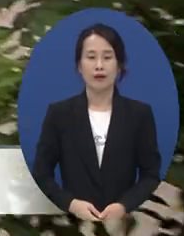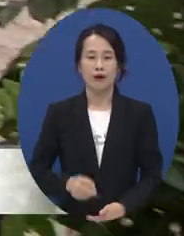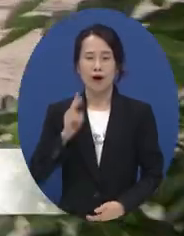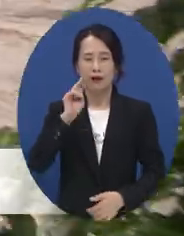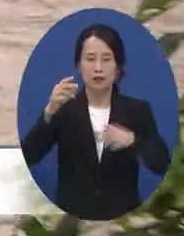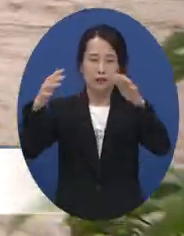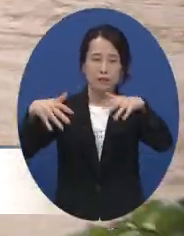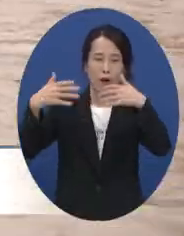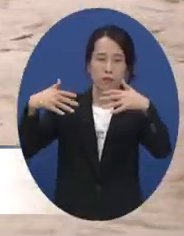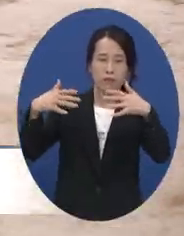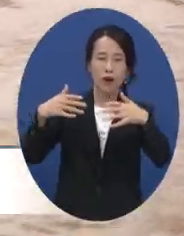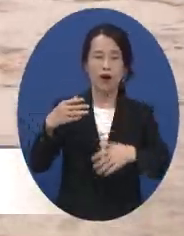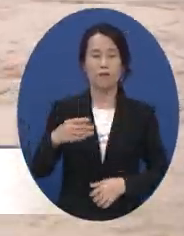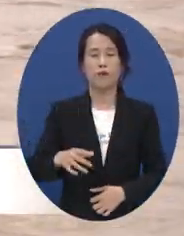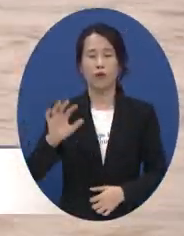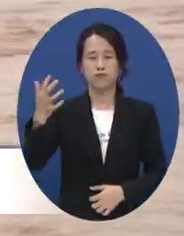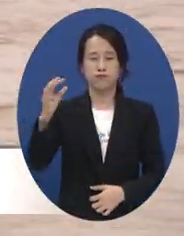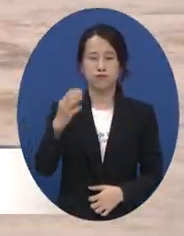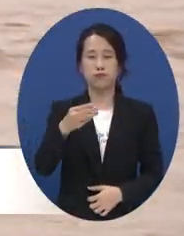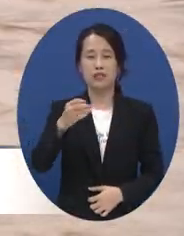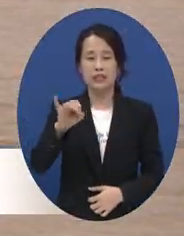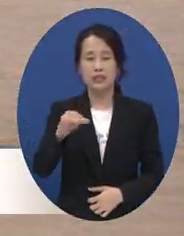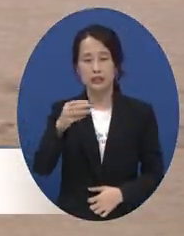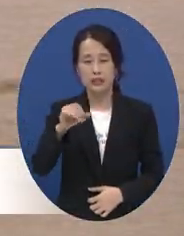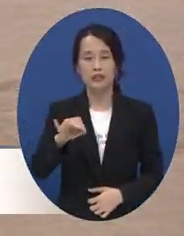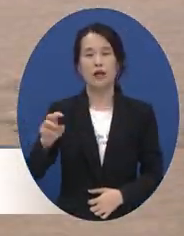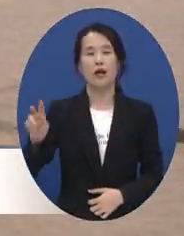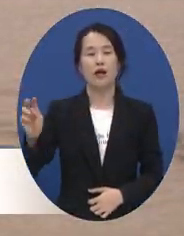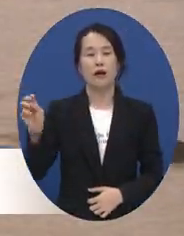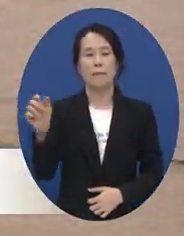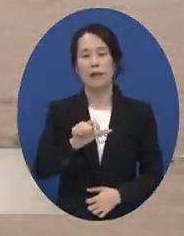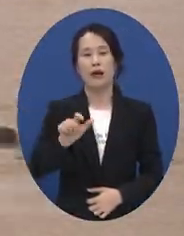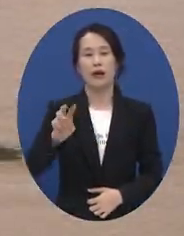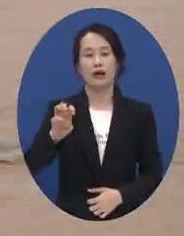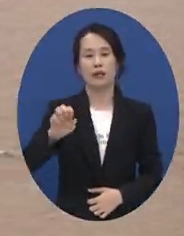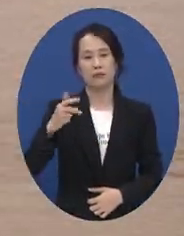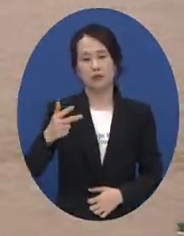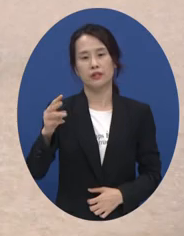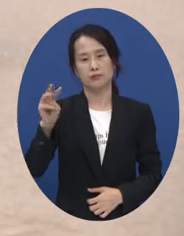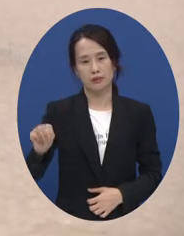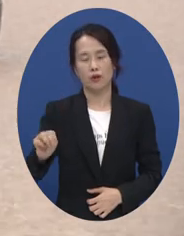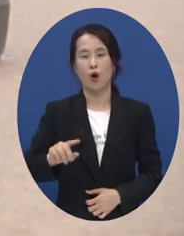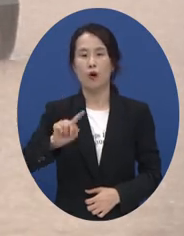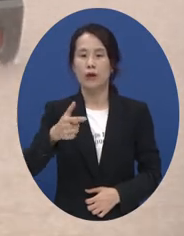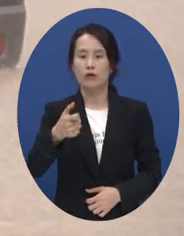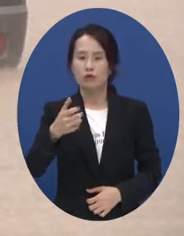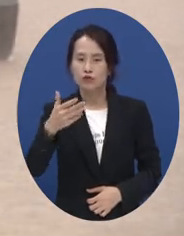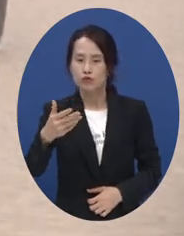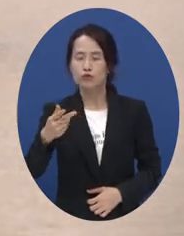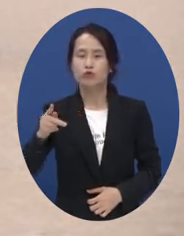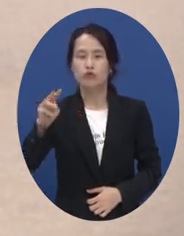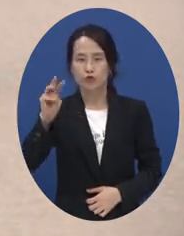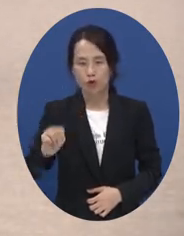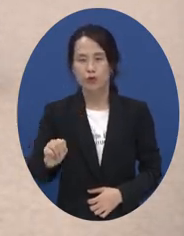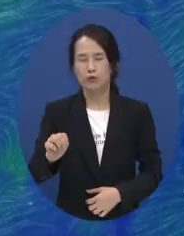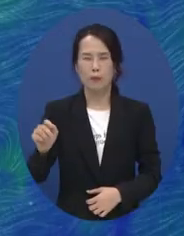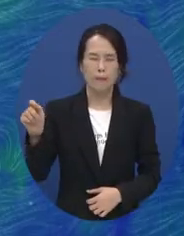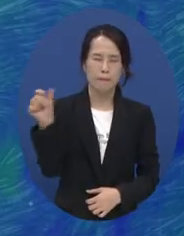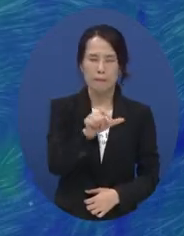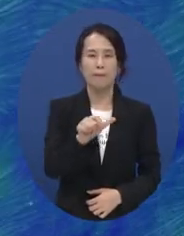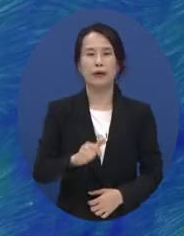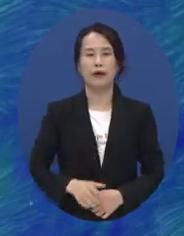소 특급 강풍을 동반한 태풍 링링 은 최대 풍속 47m 시 속으로 따지면 169 km 에 달할 것이라고